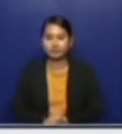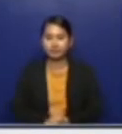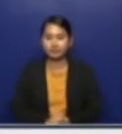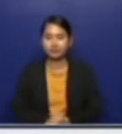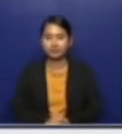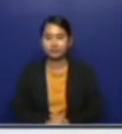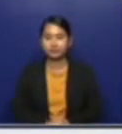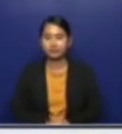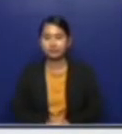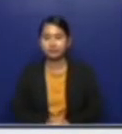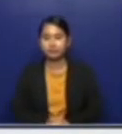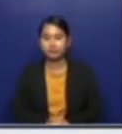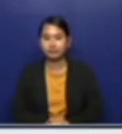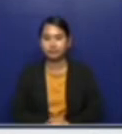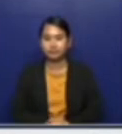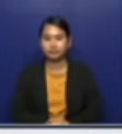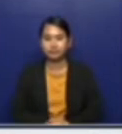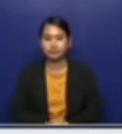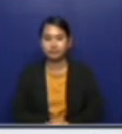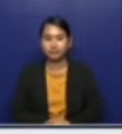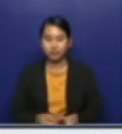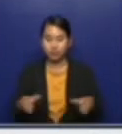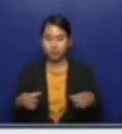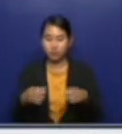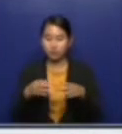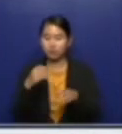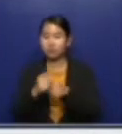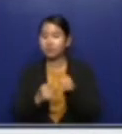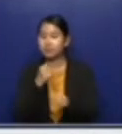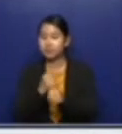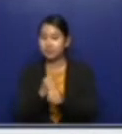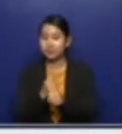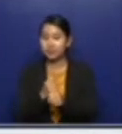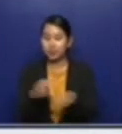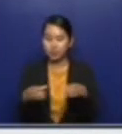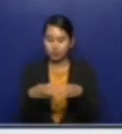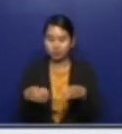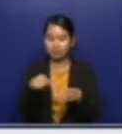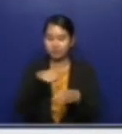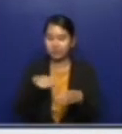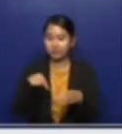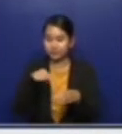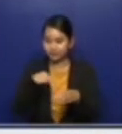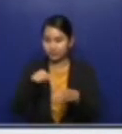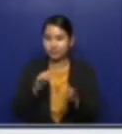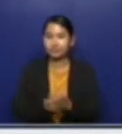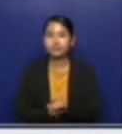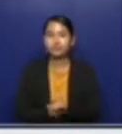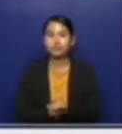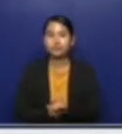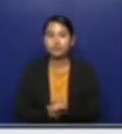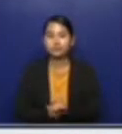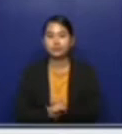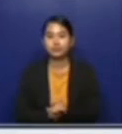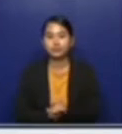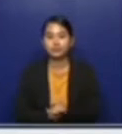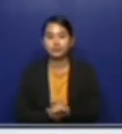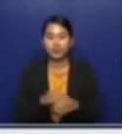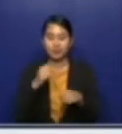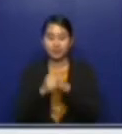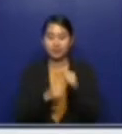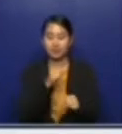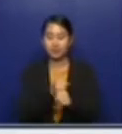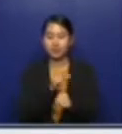ยกลุ่มกลางๆเนี่ยเป็นคนรุ่นกลางเก่ากลางใหม่ส่วน60